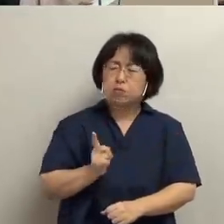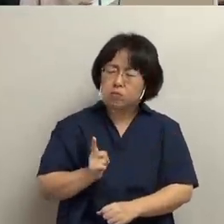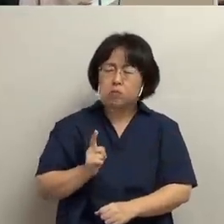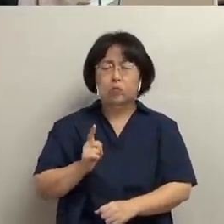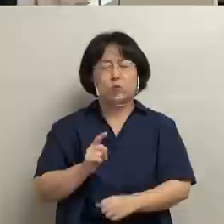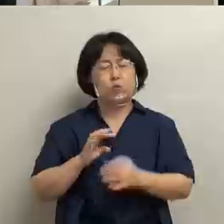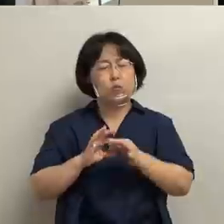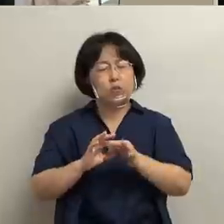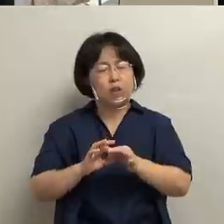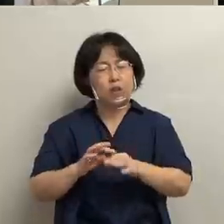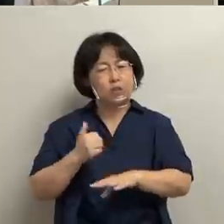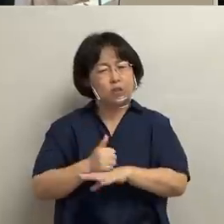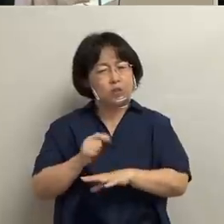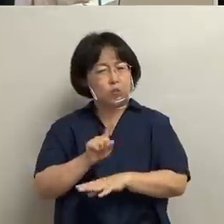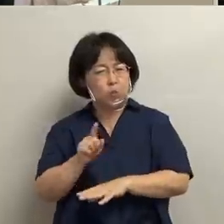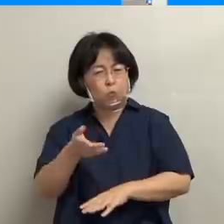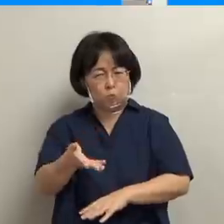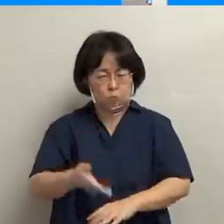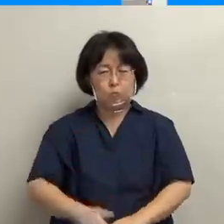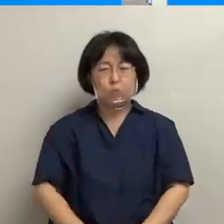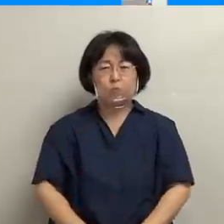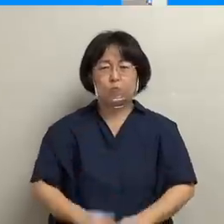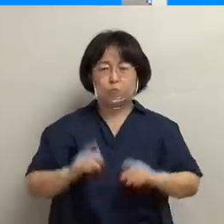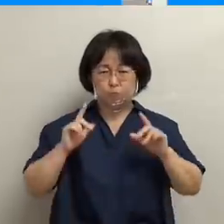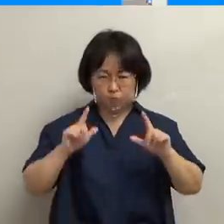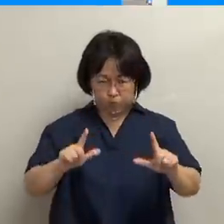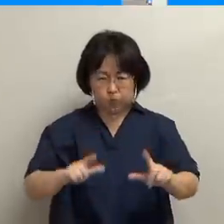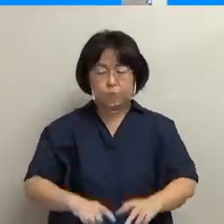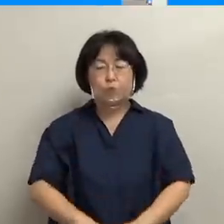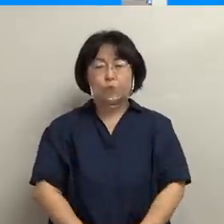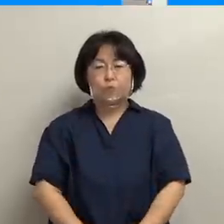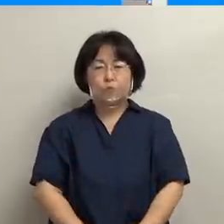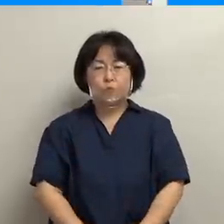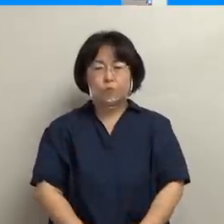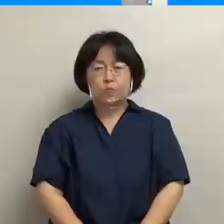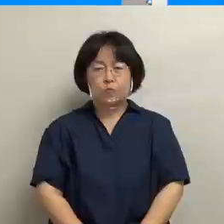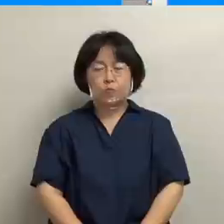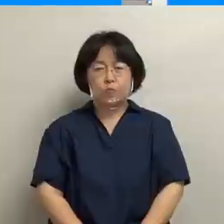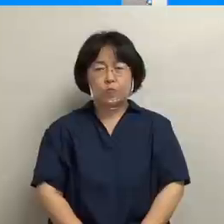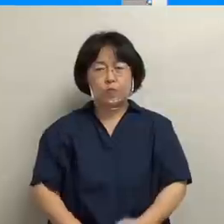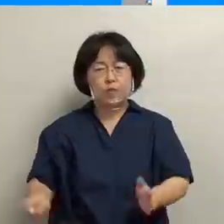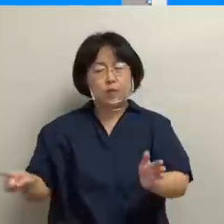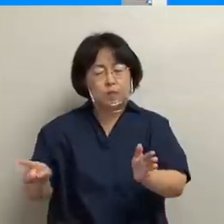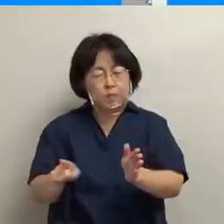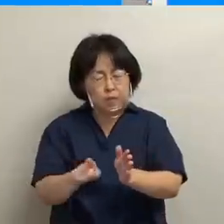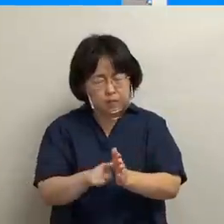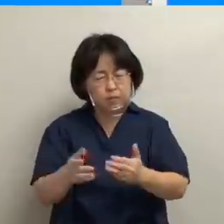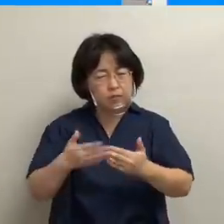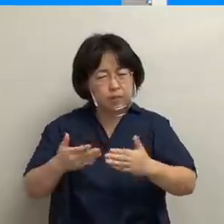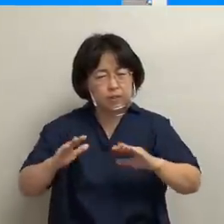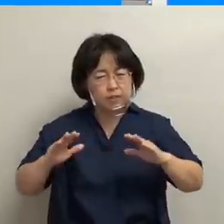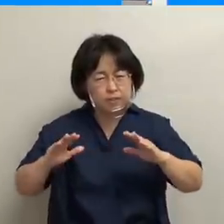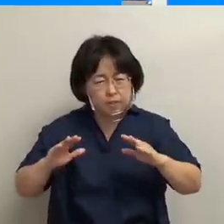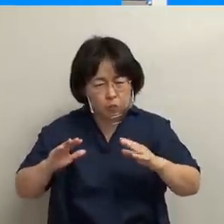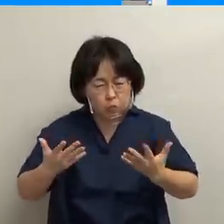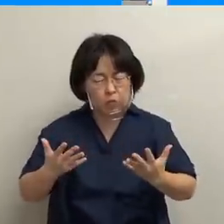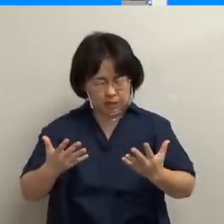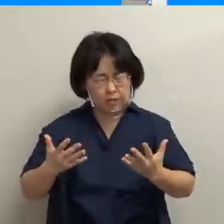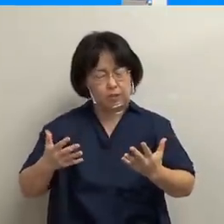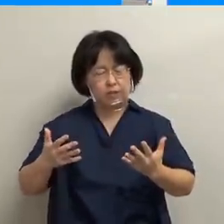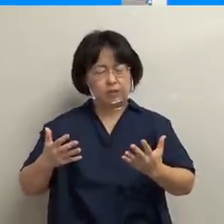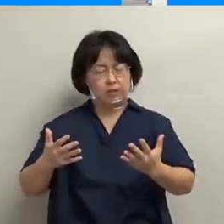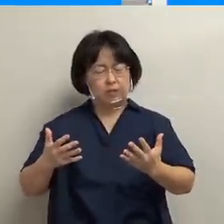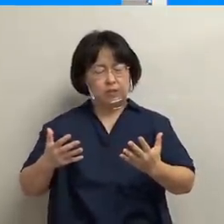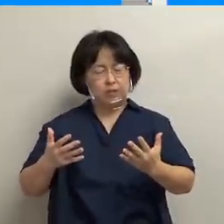いらっしゃいますかまああの何度も申し上げているとおり今まで経験したことない事態なのでまぁ